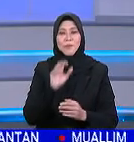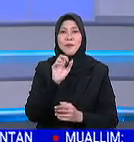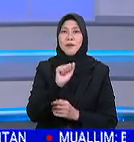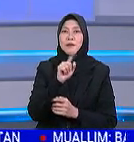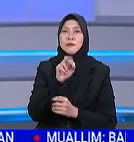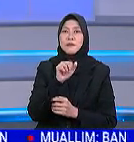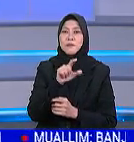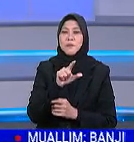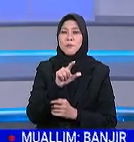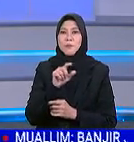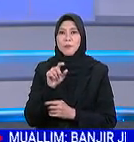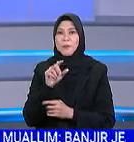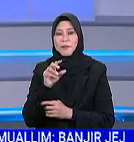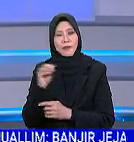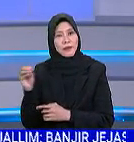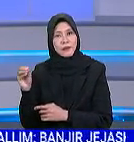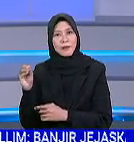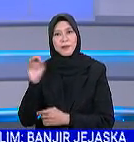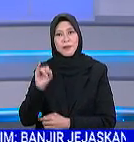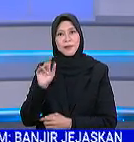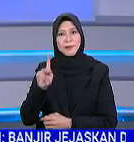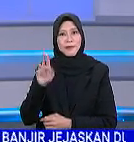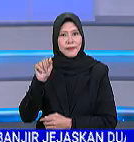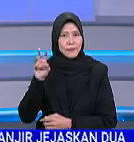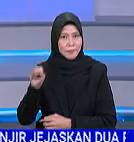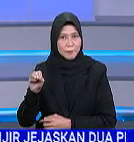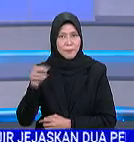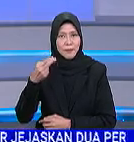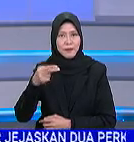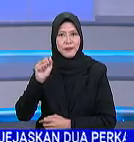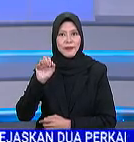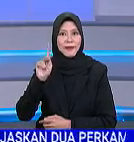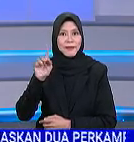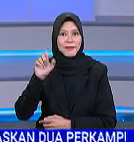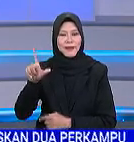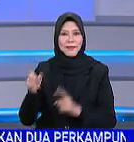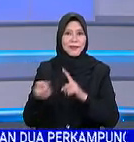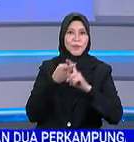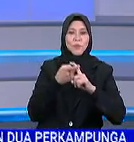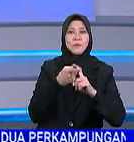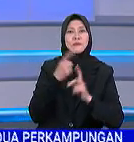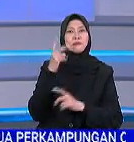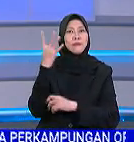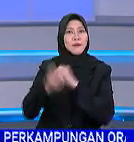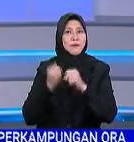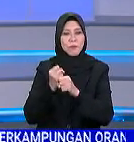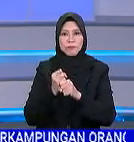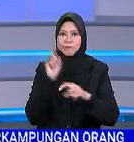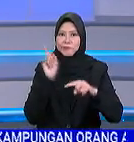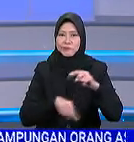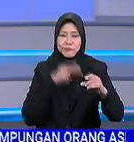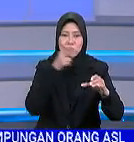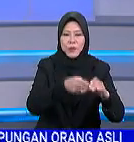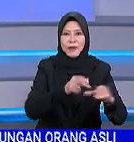Azrul Hazal Wafi Izhar Ahmad dan Muhammad Ikram Haikal Muhammad Zuhari digantung selama 4 tahun daripada menyertai sebarang